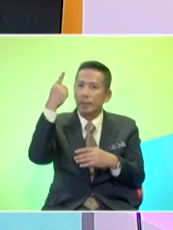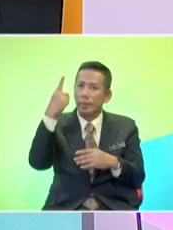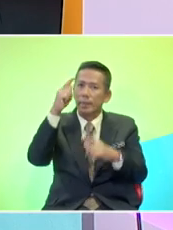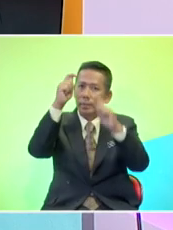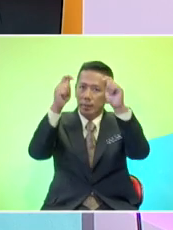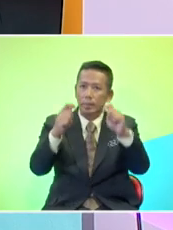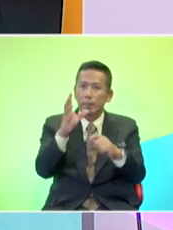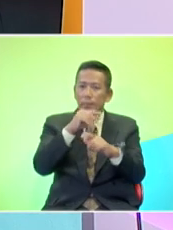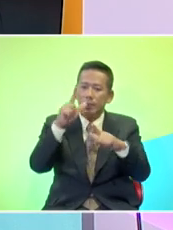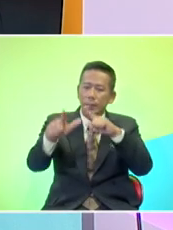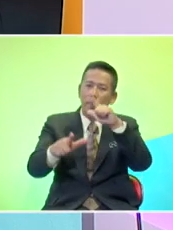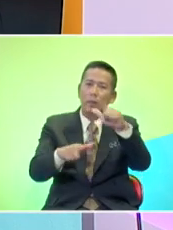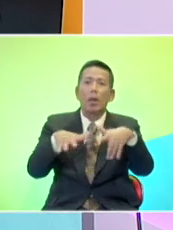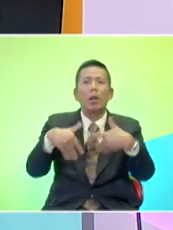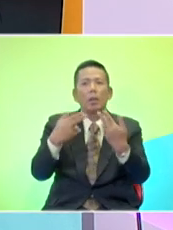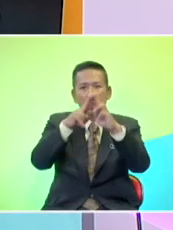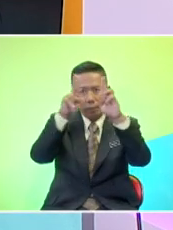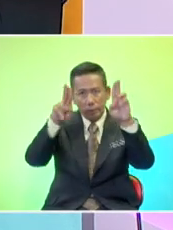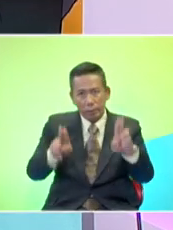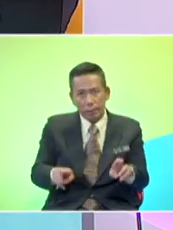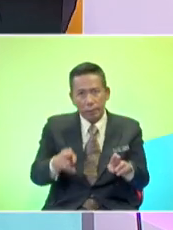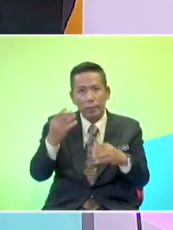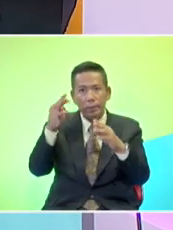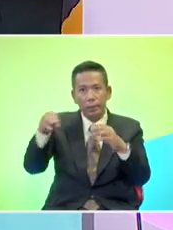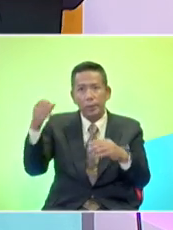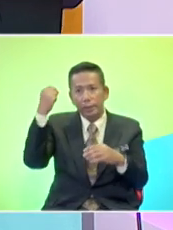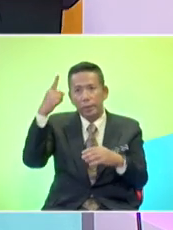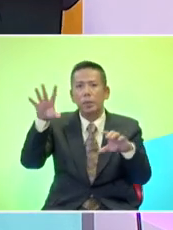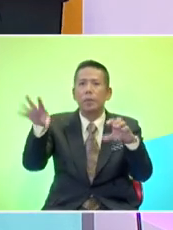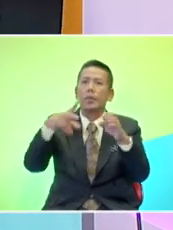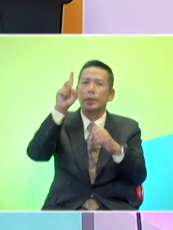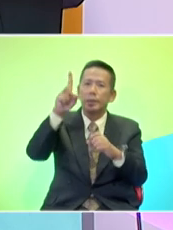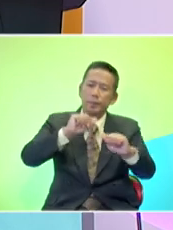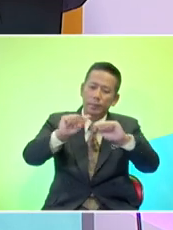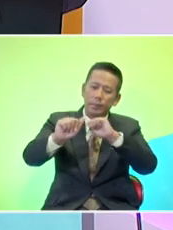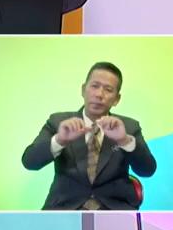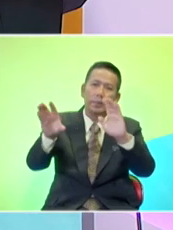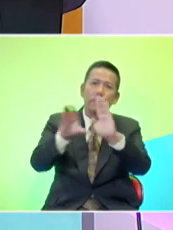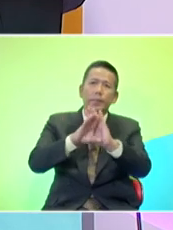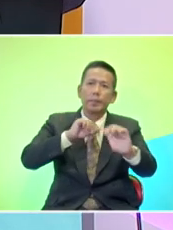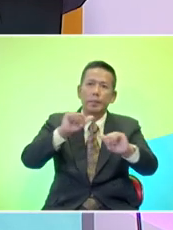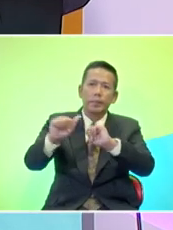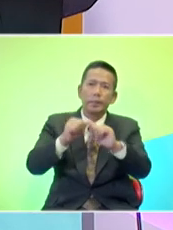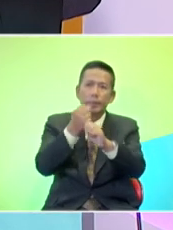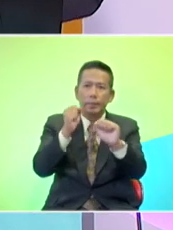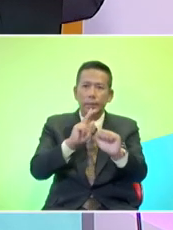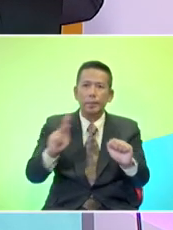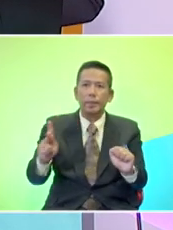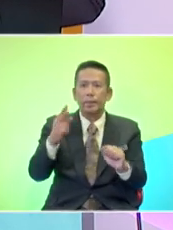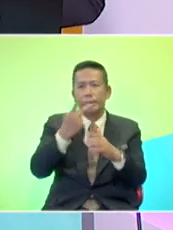sejauh mana untuk pentasiran kita Kita buat satu contoh yang ethibiti yang disediakan